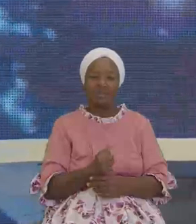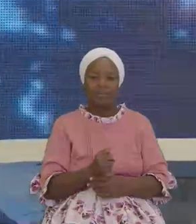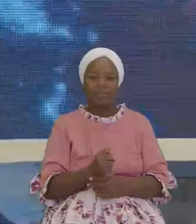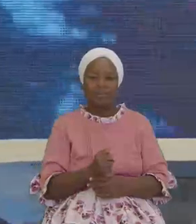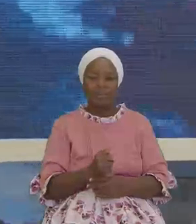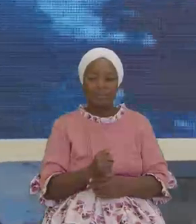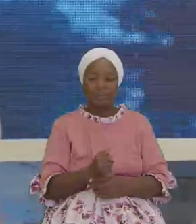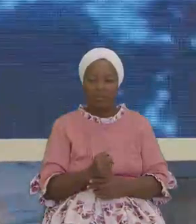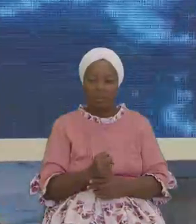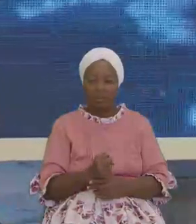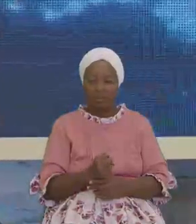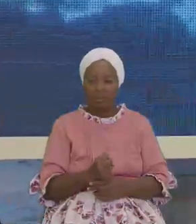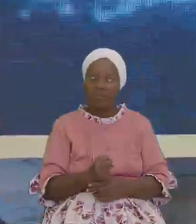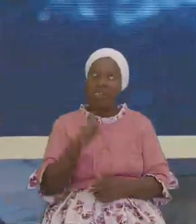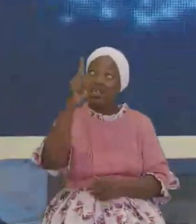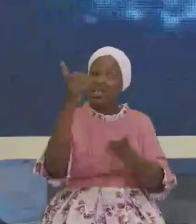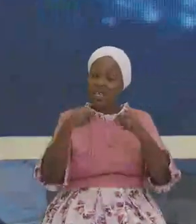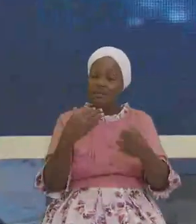pécheurs.